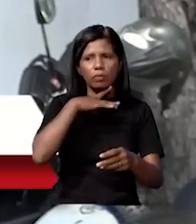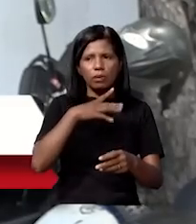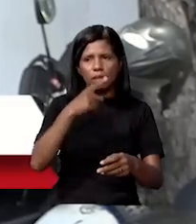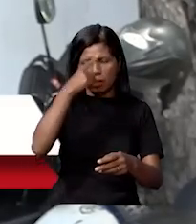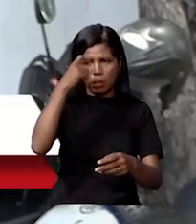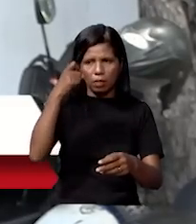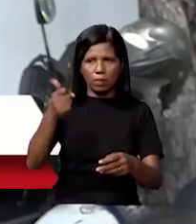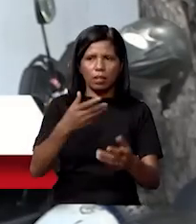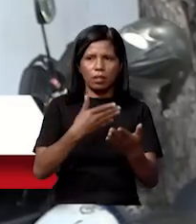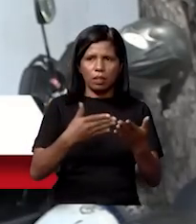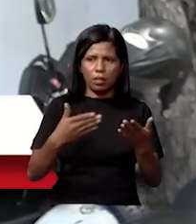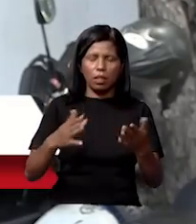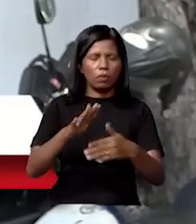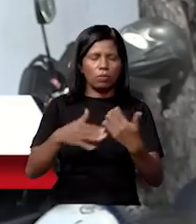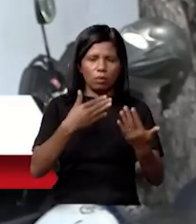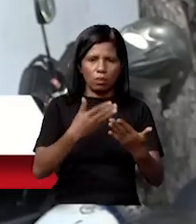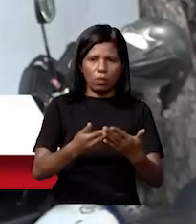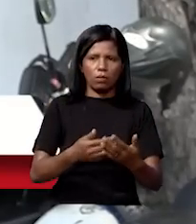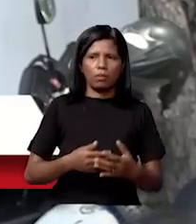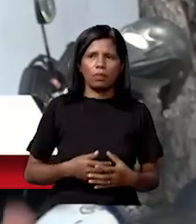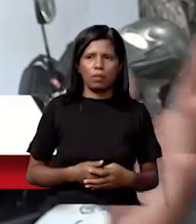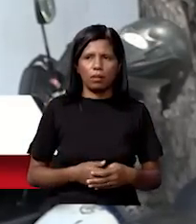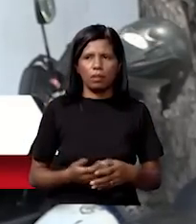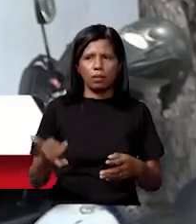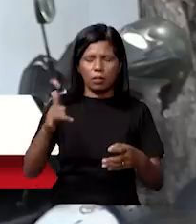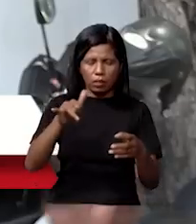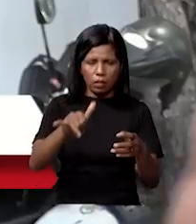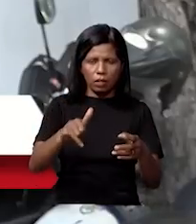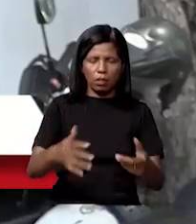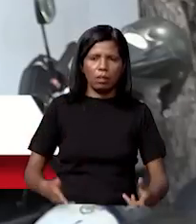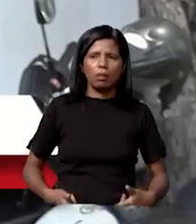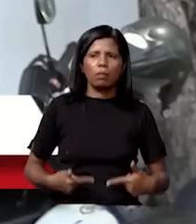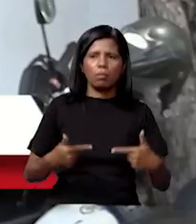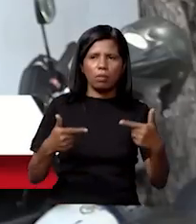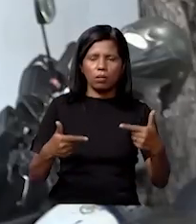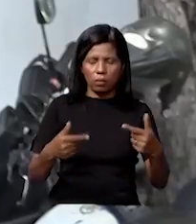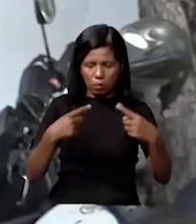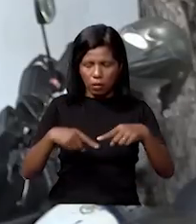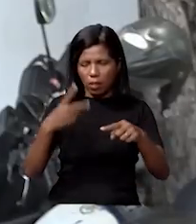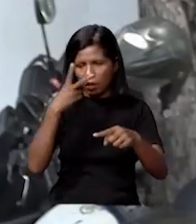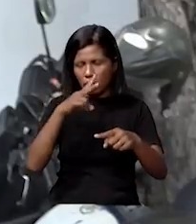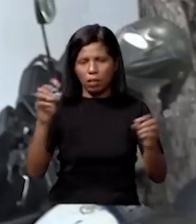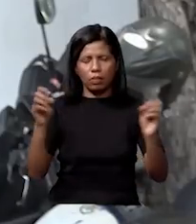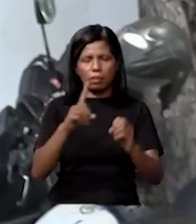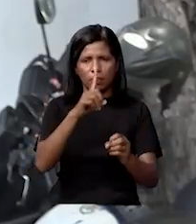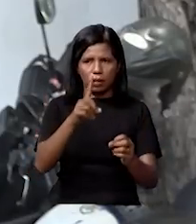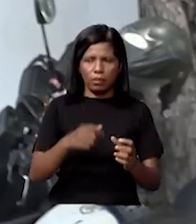ba sasan hutu tu poli. Ni jene mak sirne muris ni hutu tu di pila ba ina ila usun ya mesa.